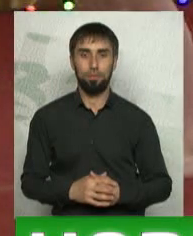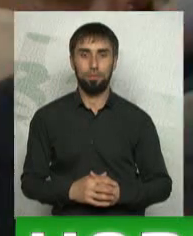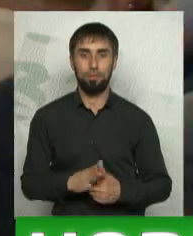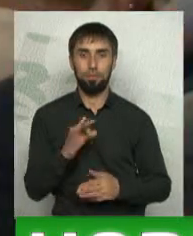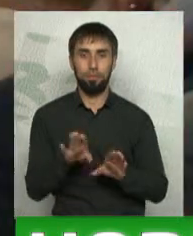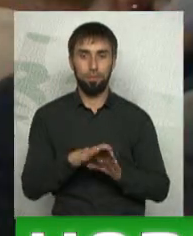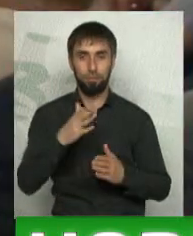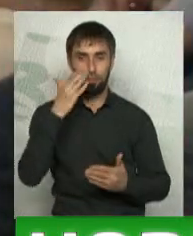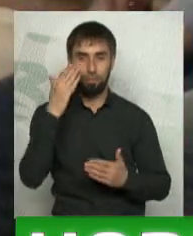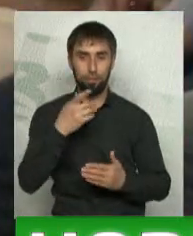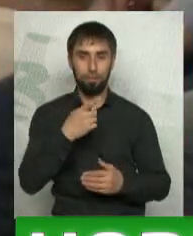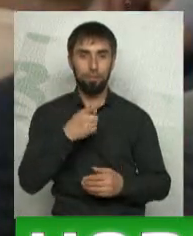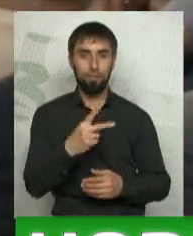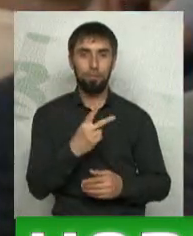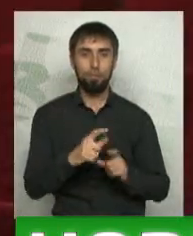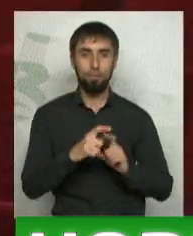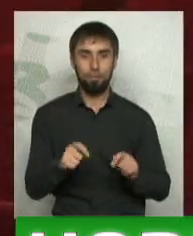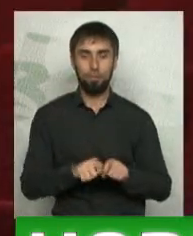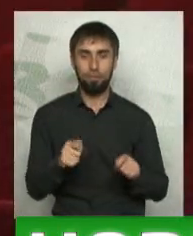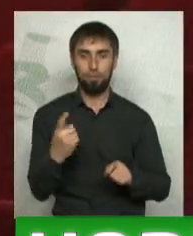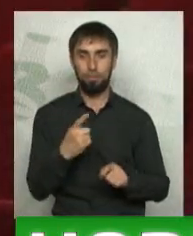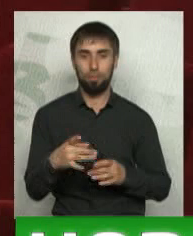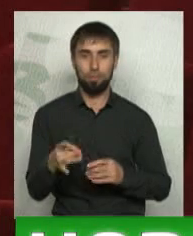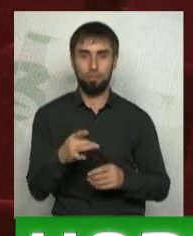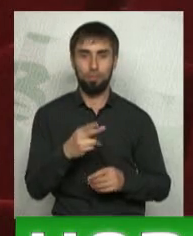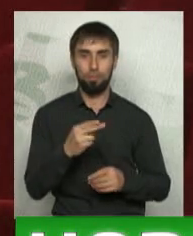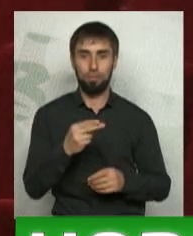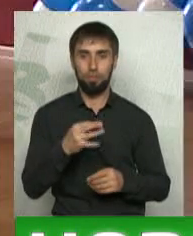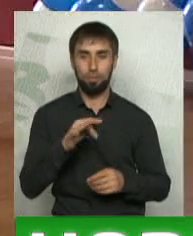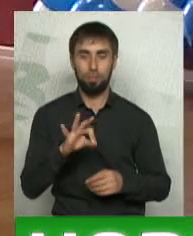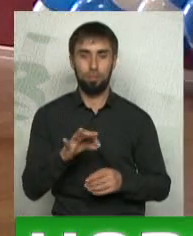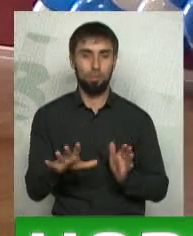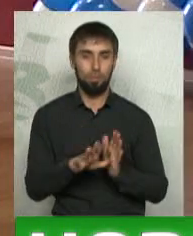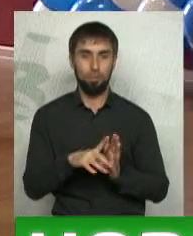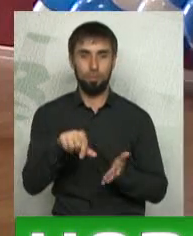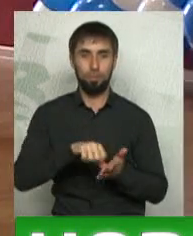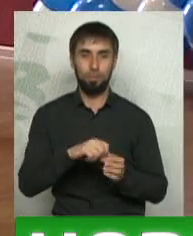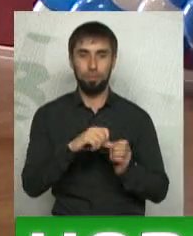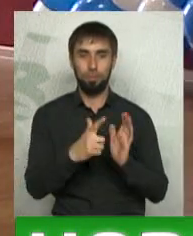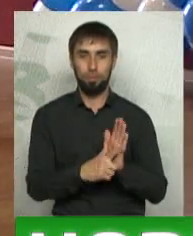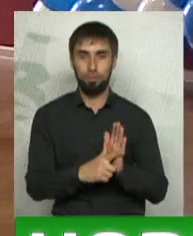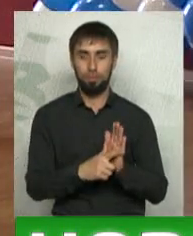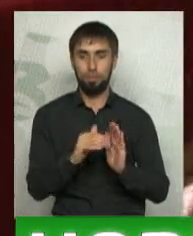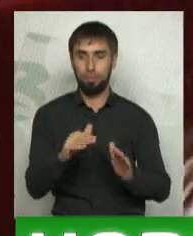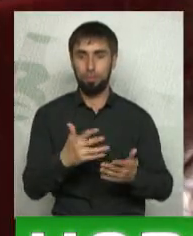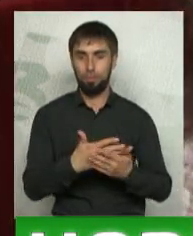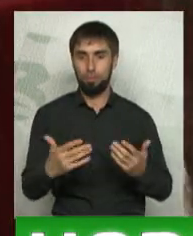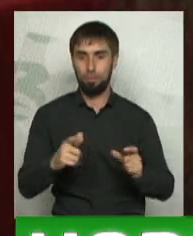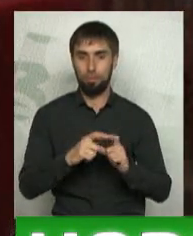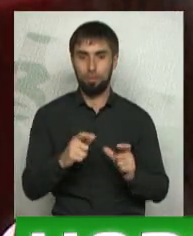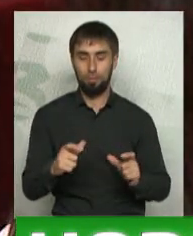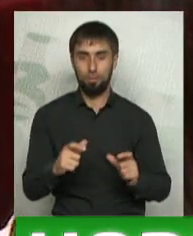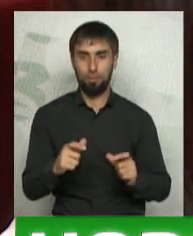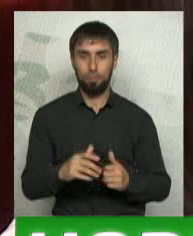Вот так весело. Вторая Малгобекская школа открывает первый региональный чемпионат по электронике. Участвуют в нем 17 школьников из различных учебных